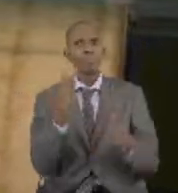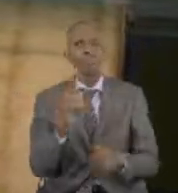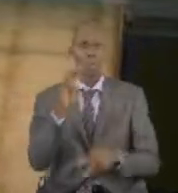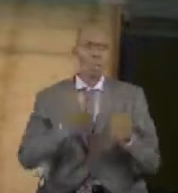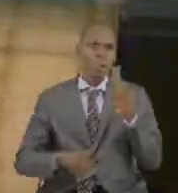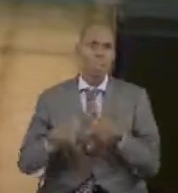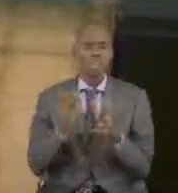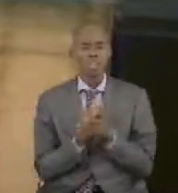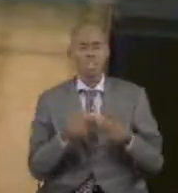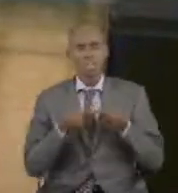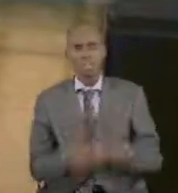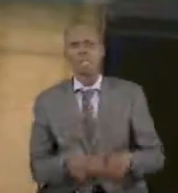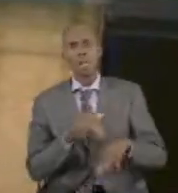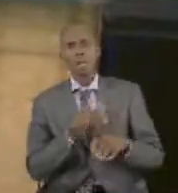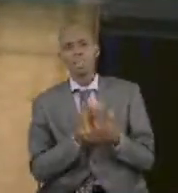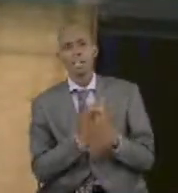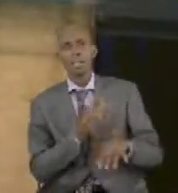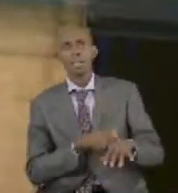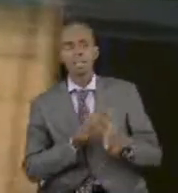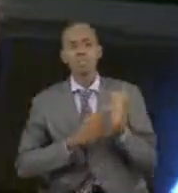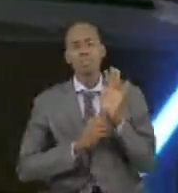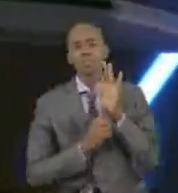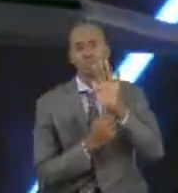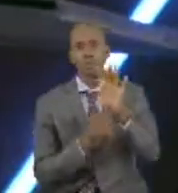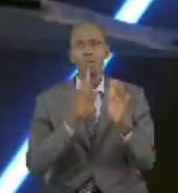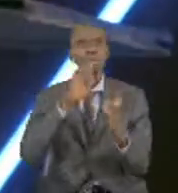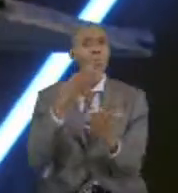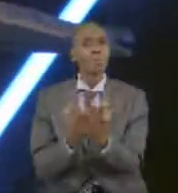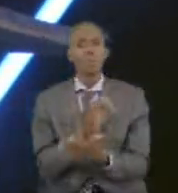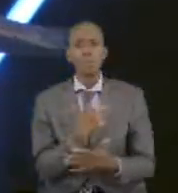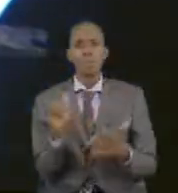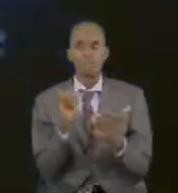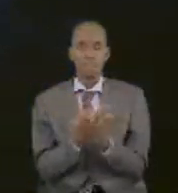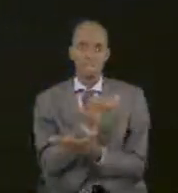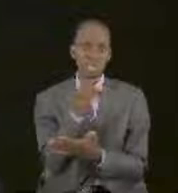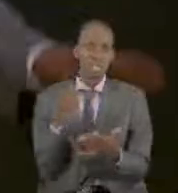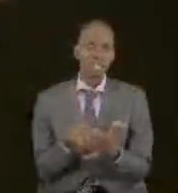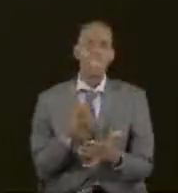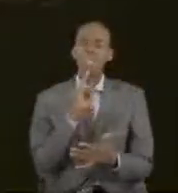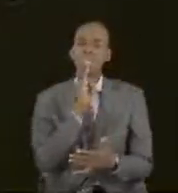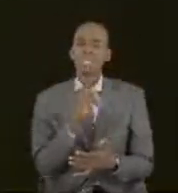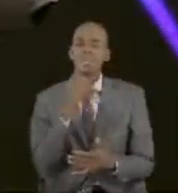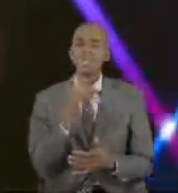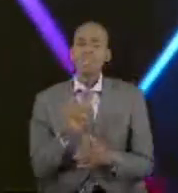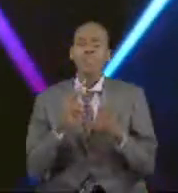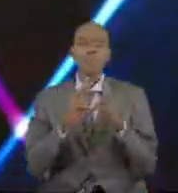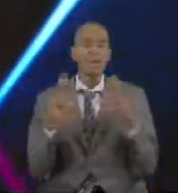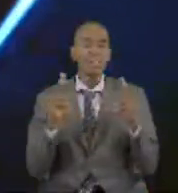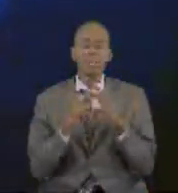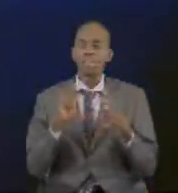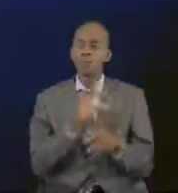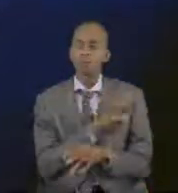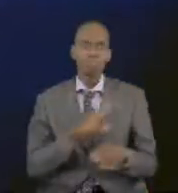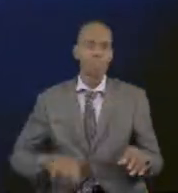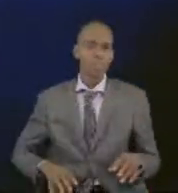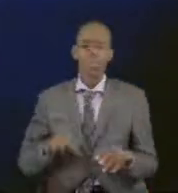qui habitaient Damas, démontrant que Jésus est le Christ. Sans